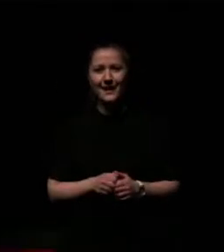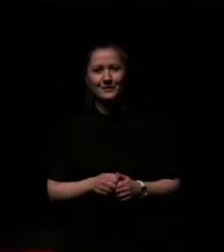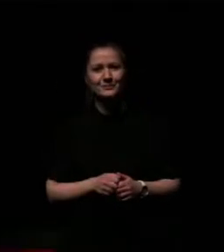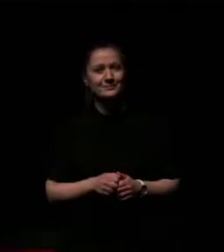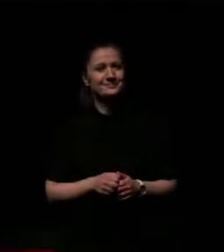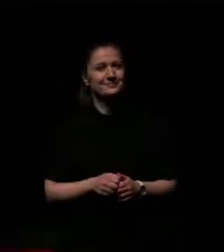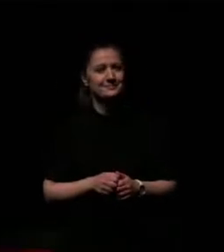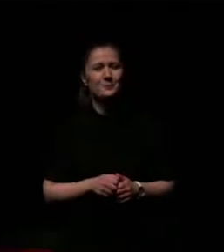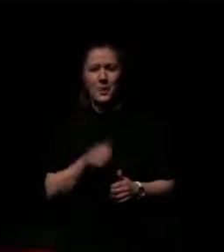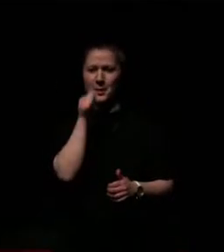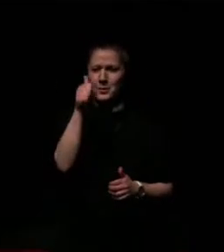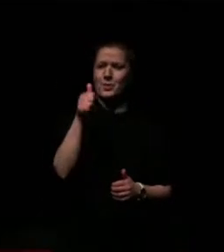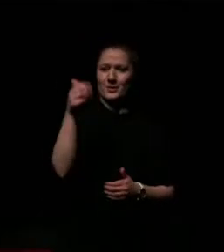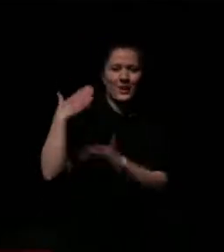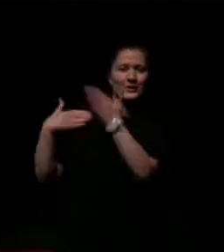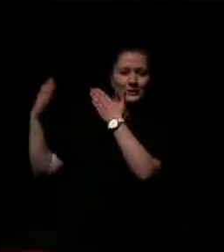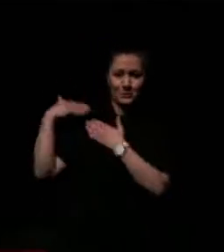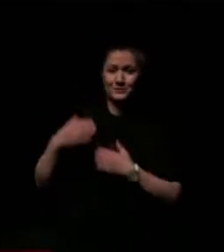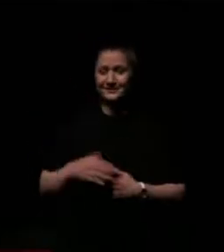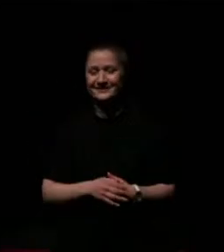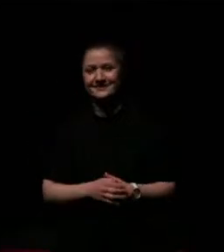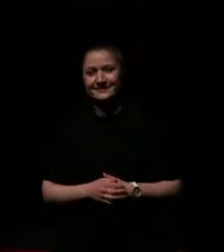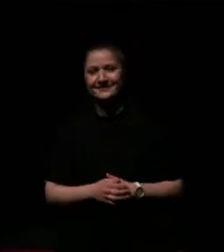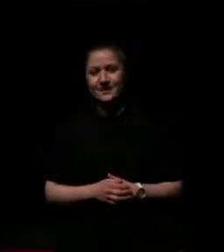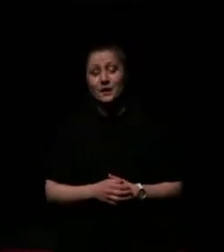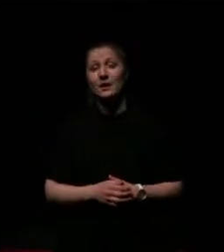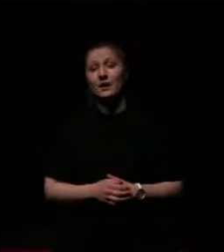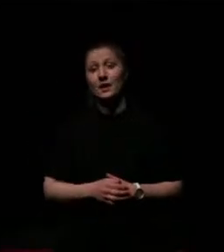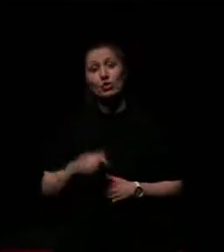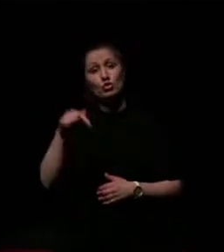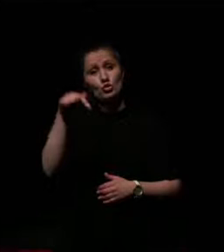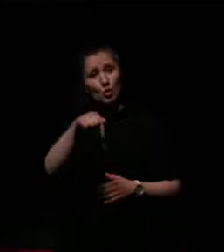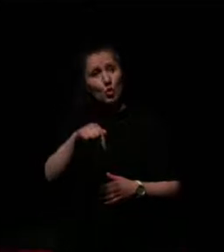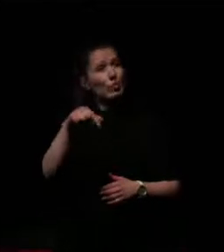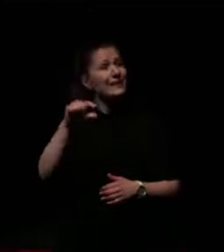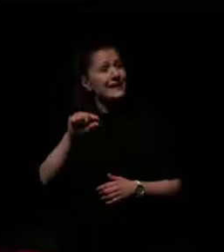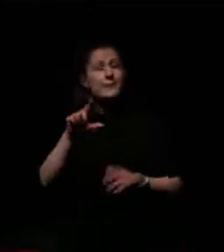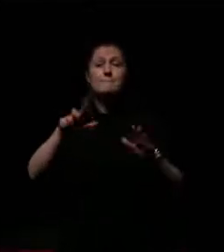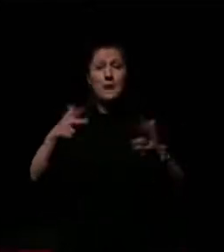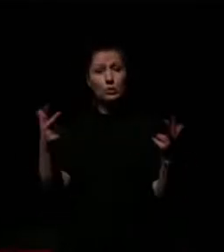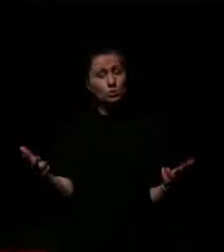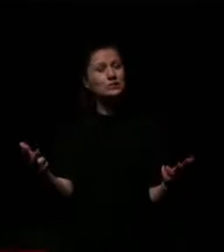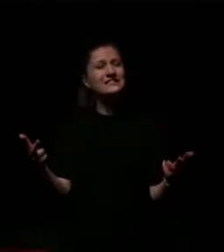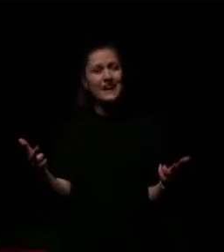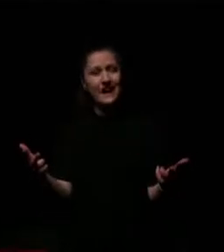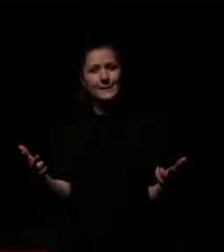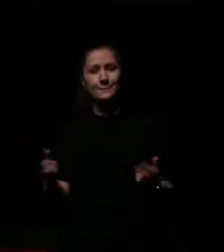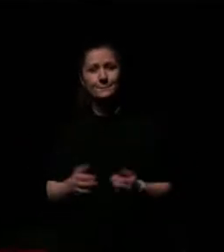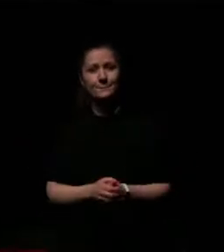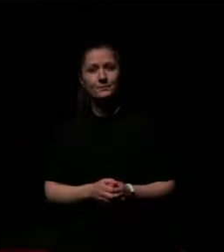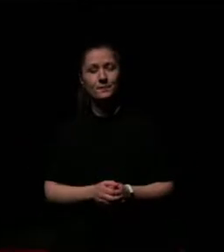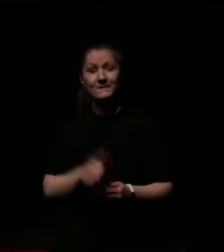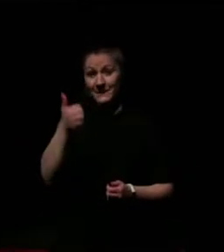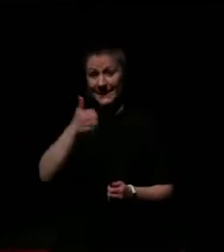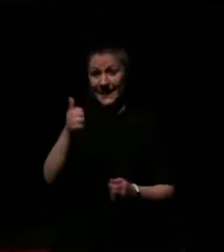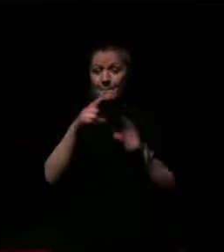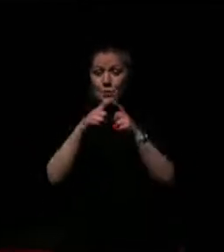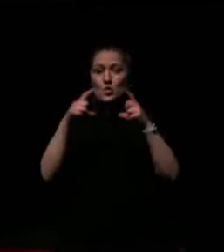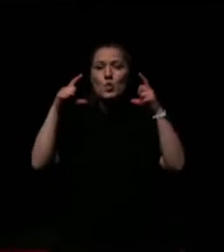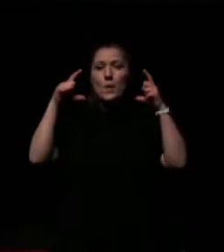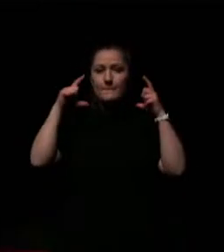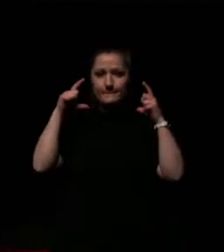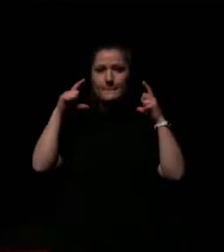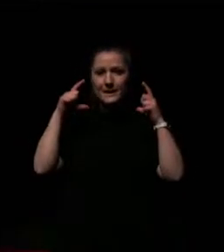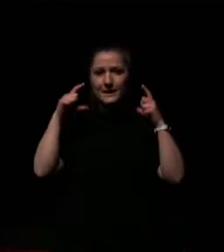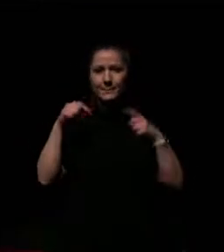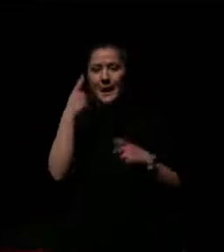ja, veldig kul tradisjon. Med dette så skal vi ta en pause. Jeg vil minne igjen om munnbindpåbud med en gang dere reiser dere.